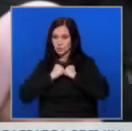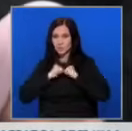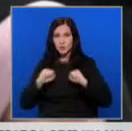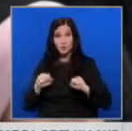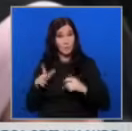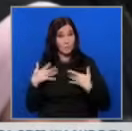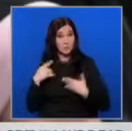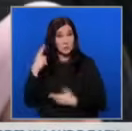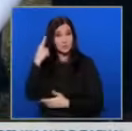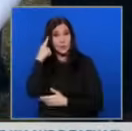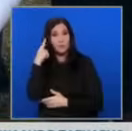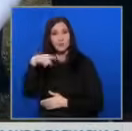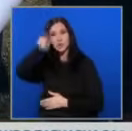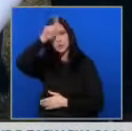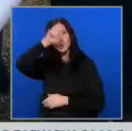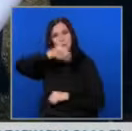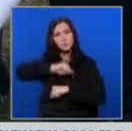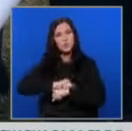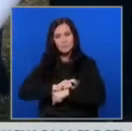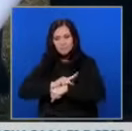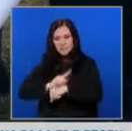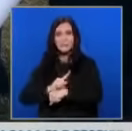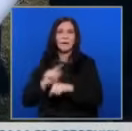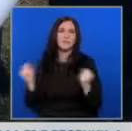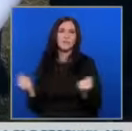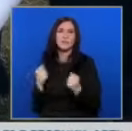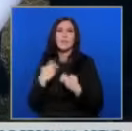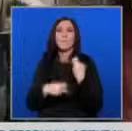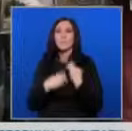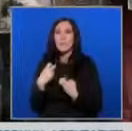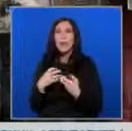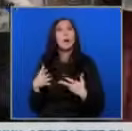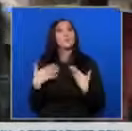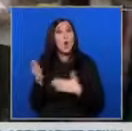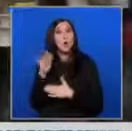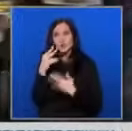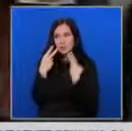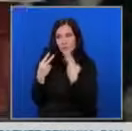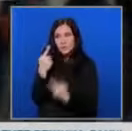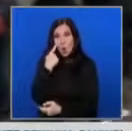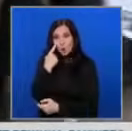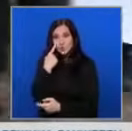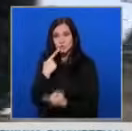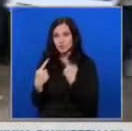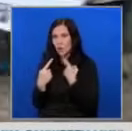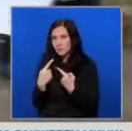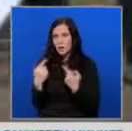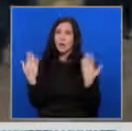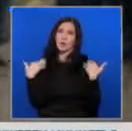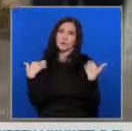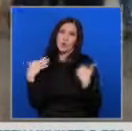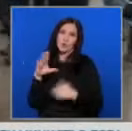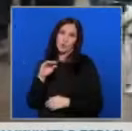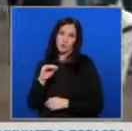Протестиращите поискаха становище от столичната община и незабавни действия по проблема. Пожелаха още да видят с очите си условията и да разходят